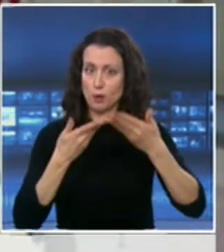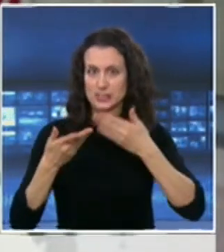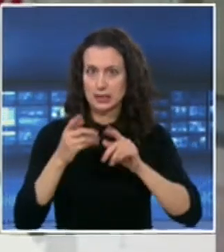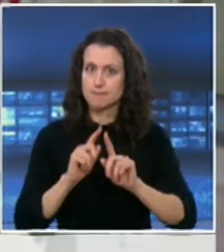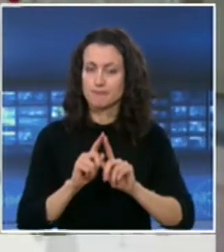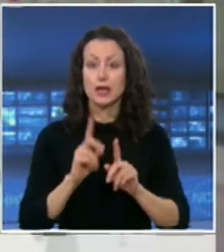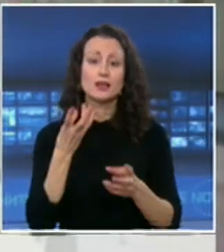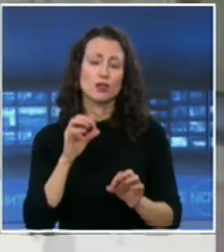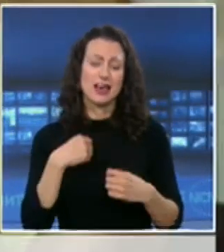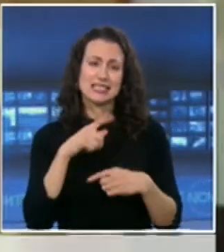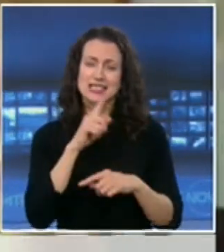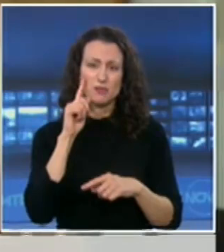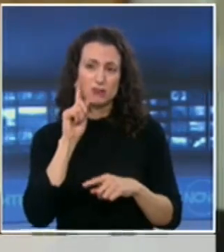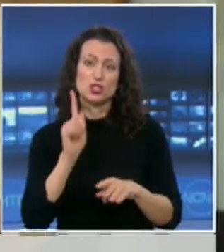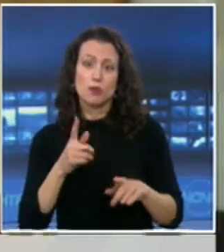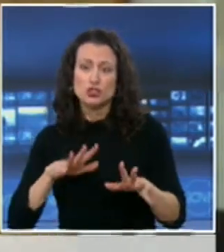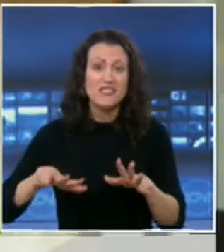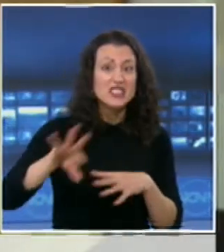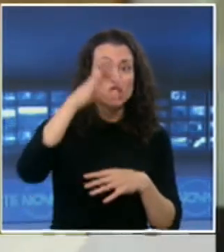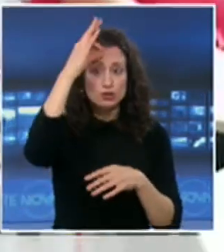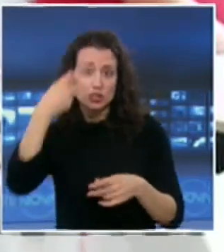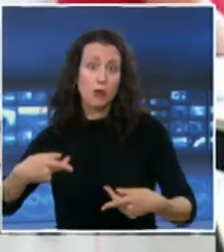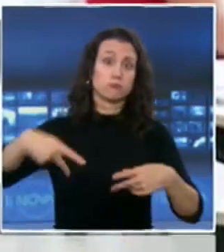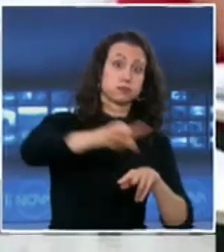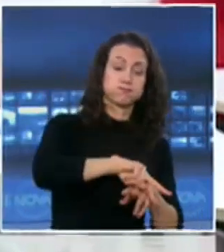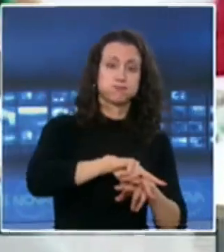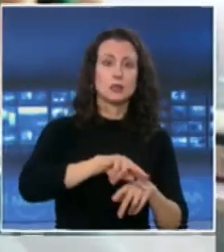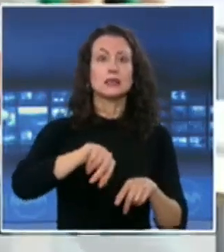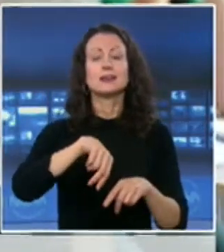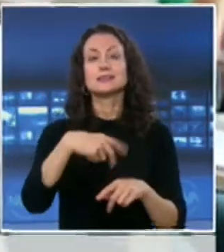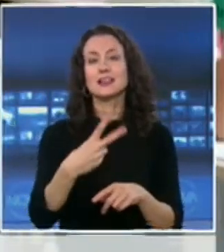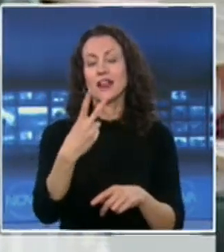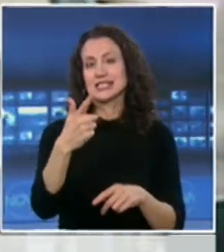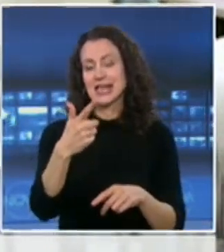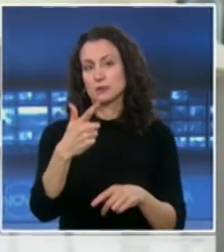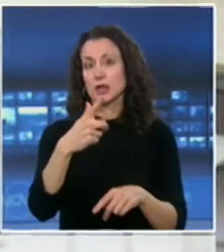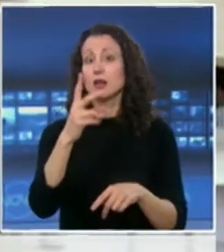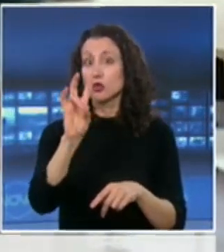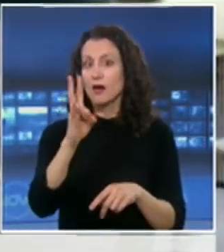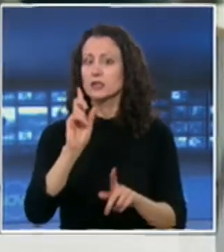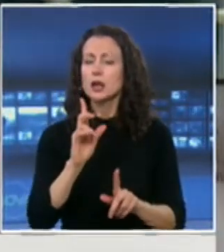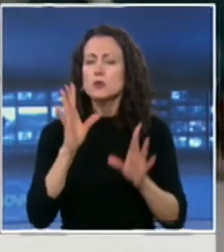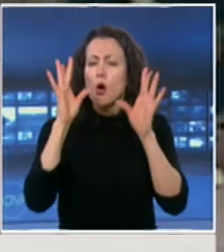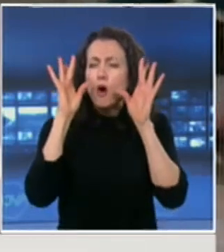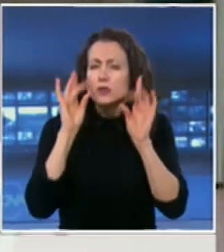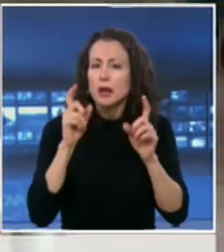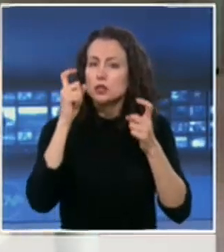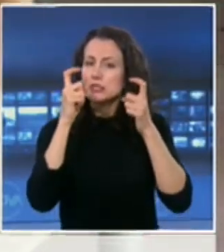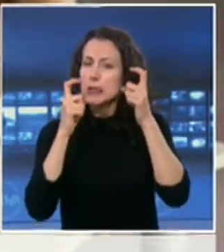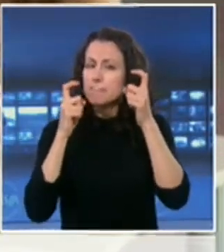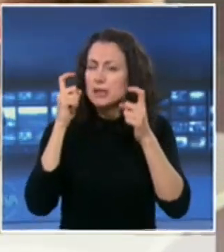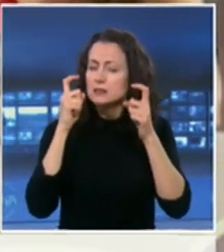да върнем всички ученици след 27 ноември. Трябва много внимателно да помислим по какъв начин да